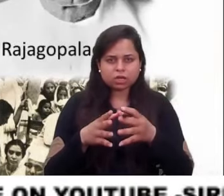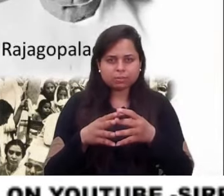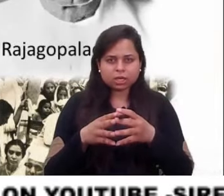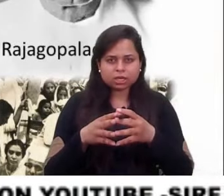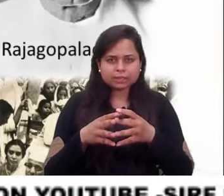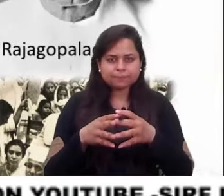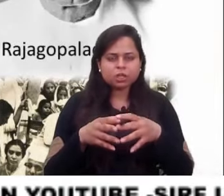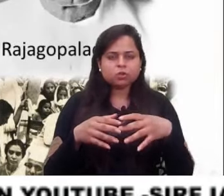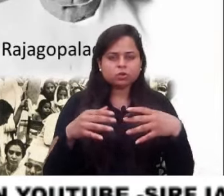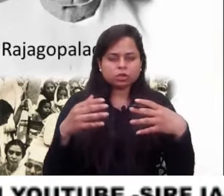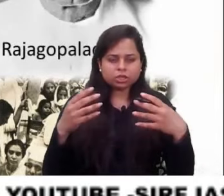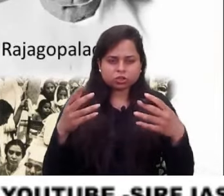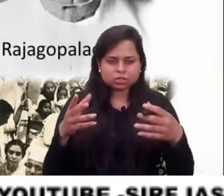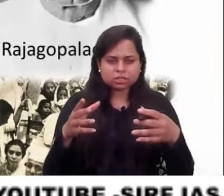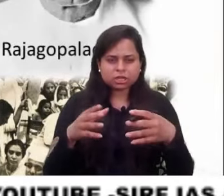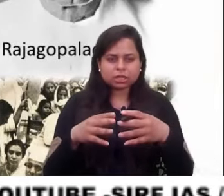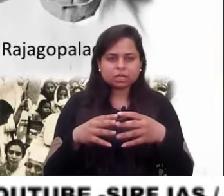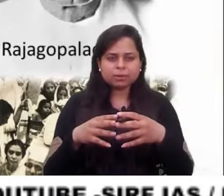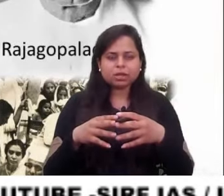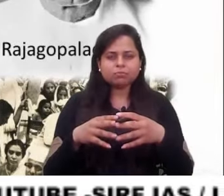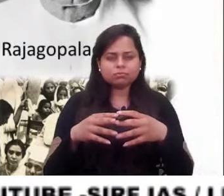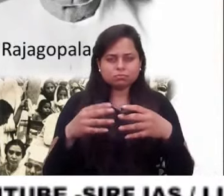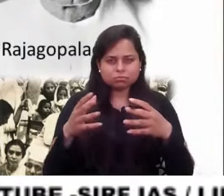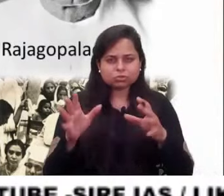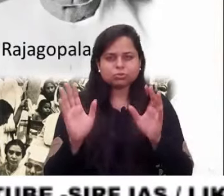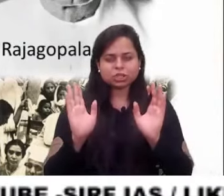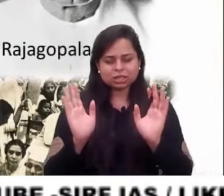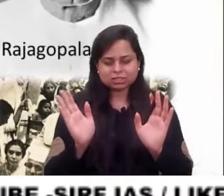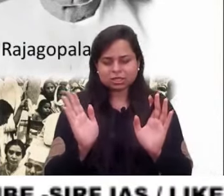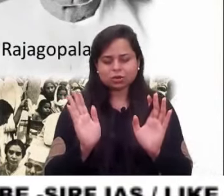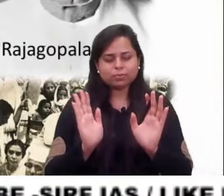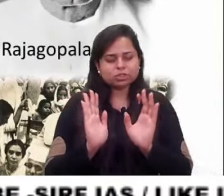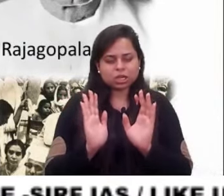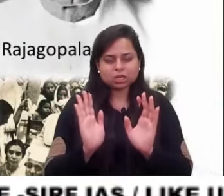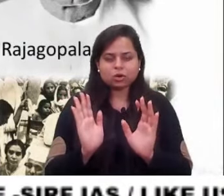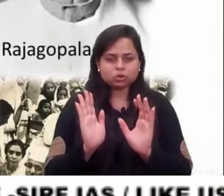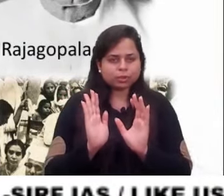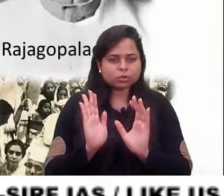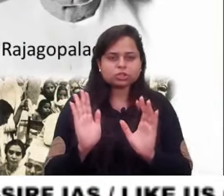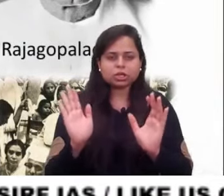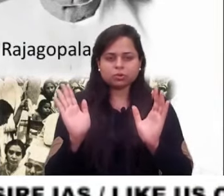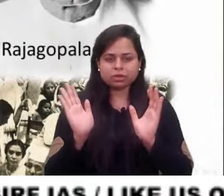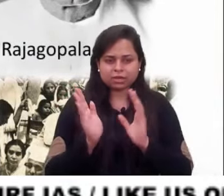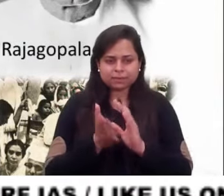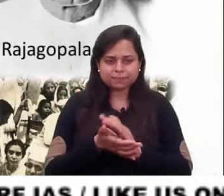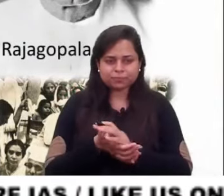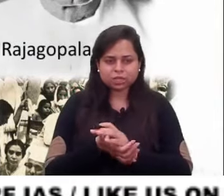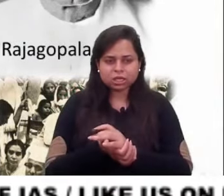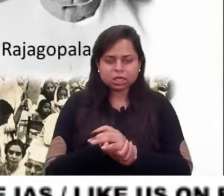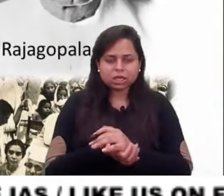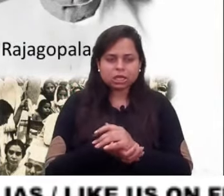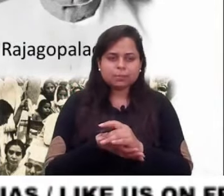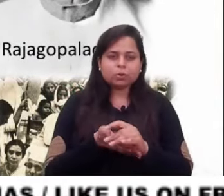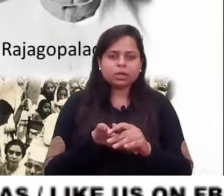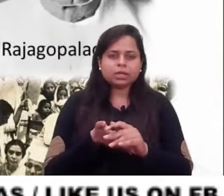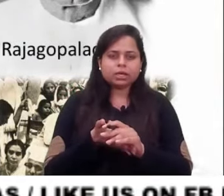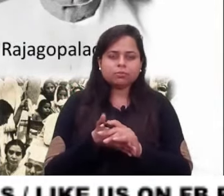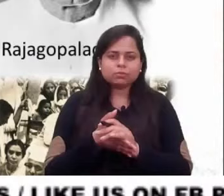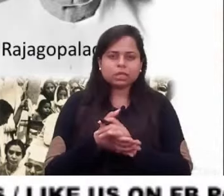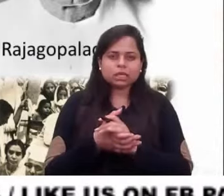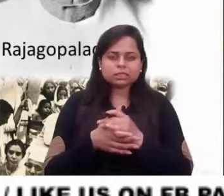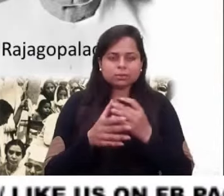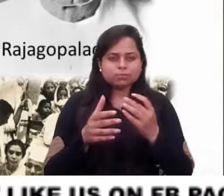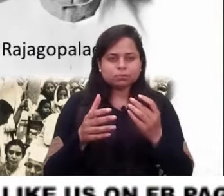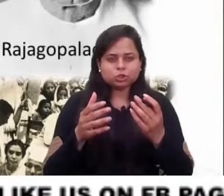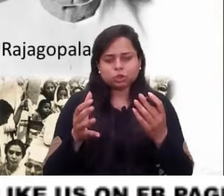तो muscles माइनर ओटी में आ गए थे इनको रिएक्शन दिया गया के भैया तू शांति से रहो परेशान ना तुम्हें कुछ नहीं होने वाला अब वह